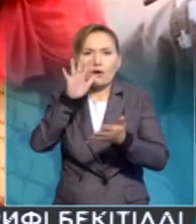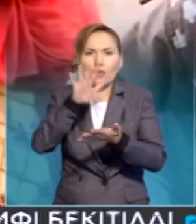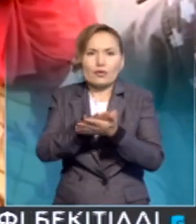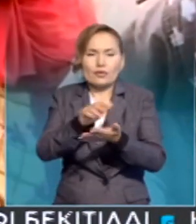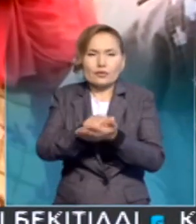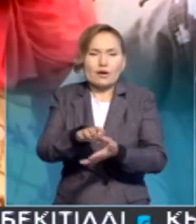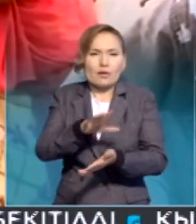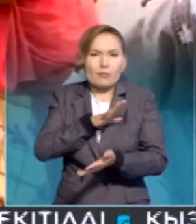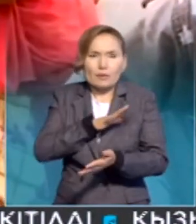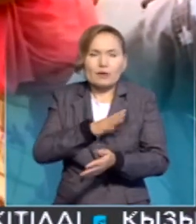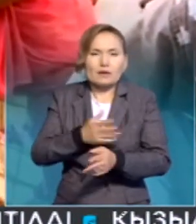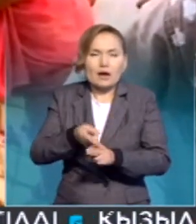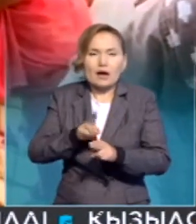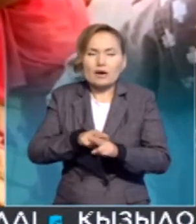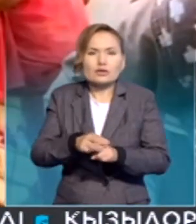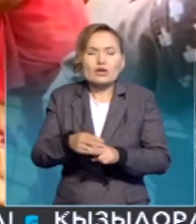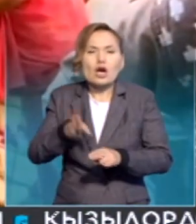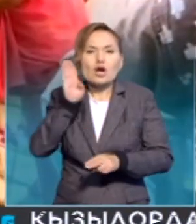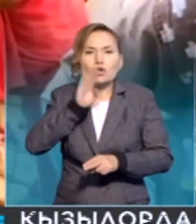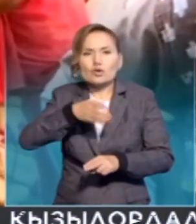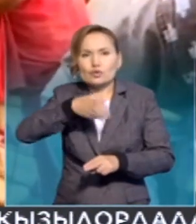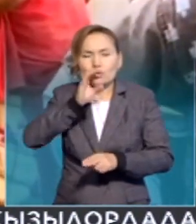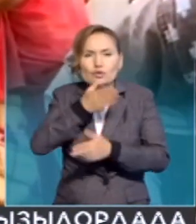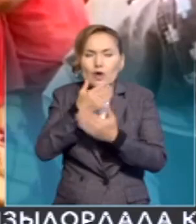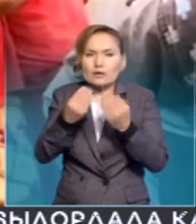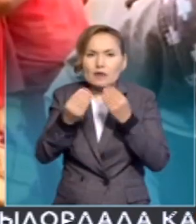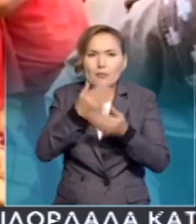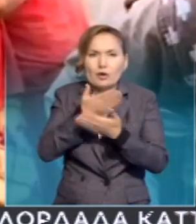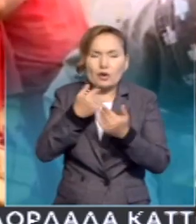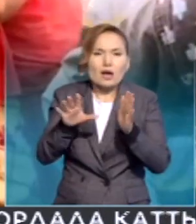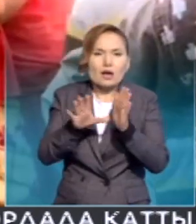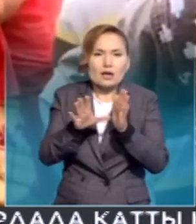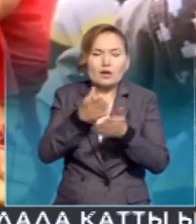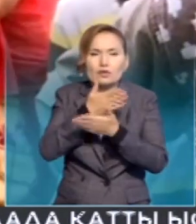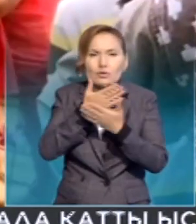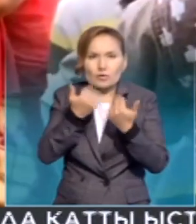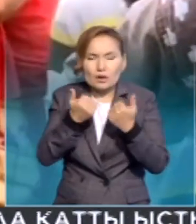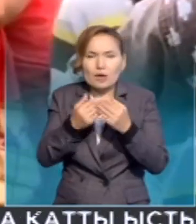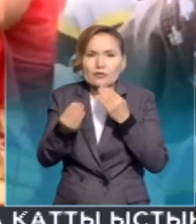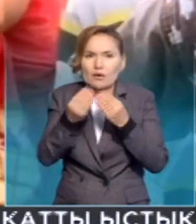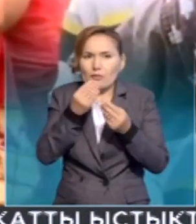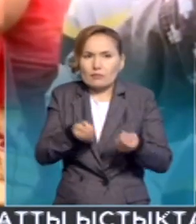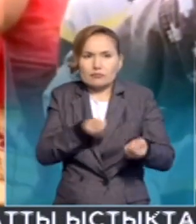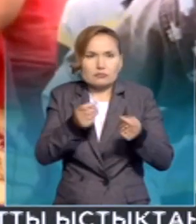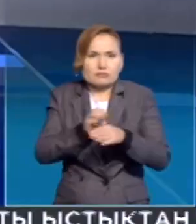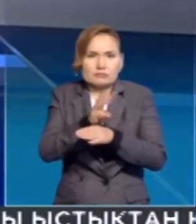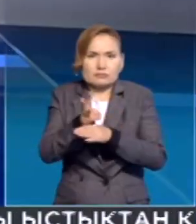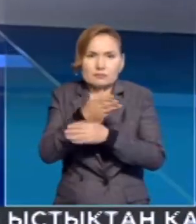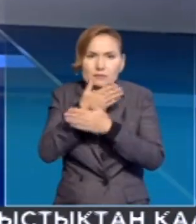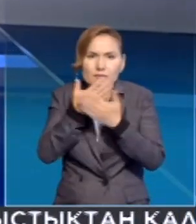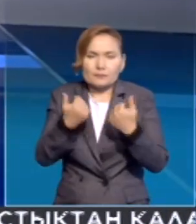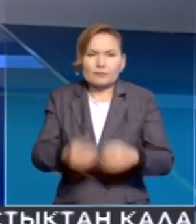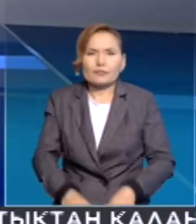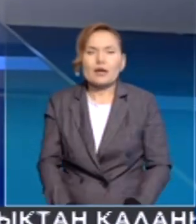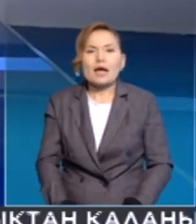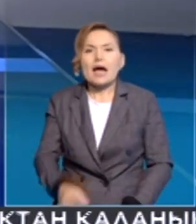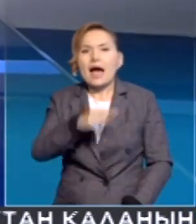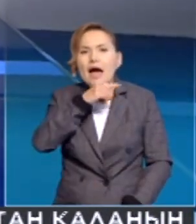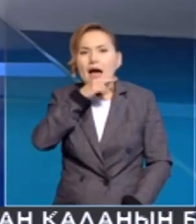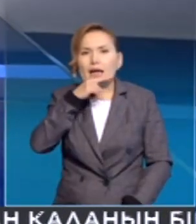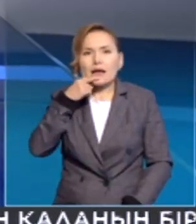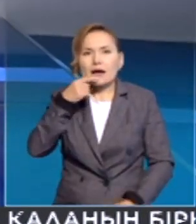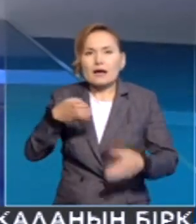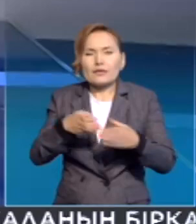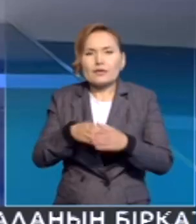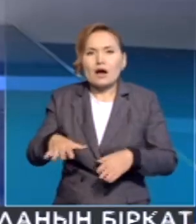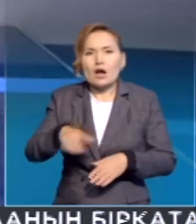жерде тұруға мәжбүрміз. Ішетін су жоқ, бәрі бітті. Электр жарығы да жоқ, тағам да дұрыс берілмейді. Ресей әскері бүкіл